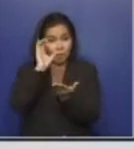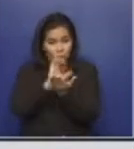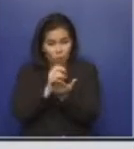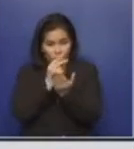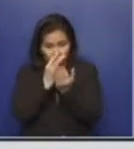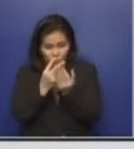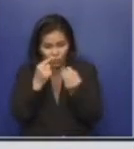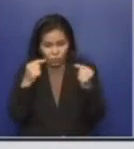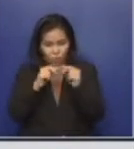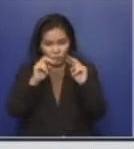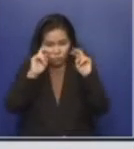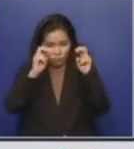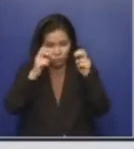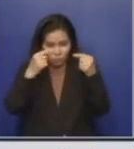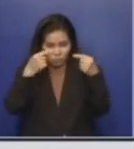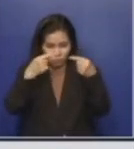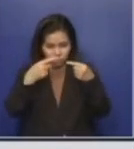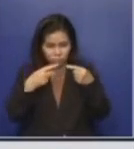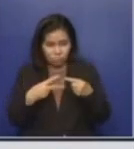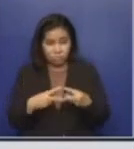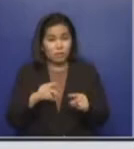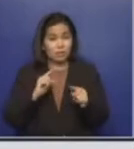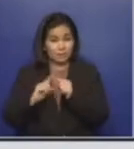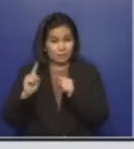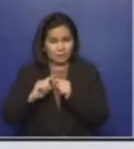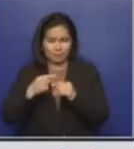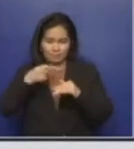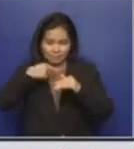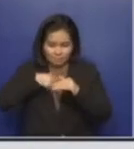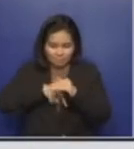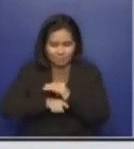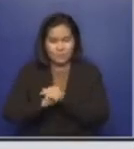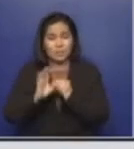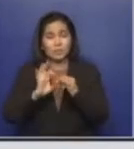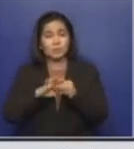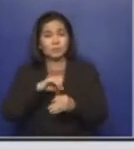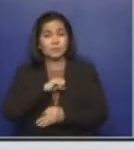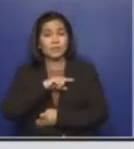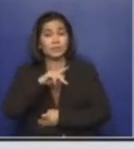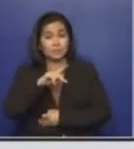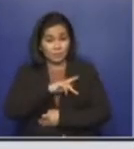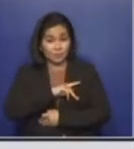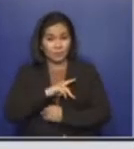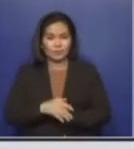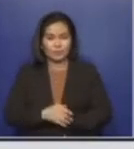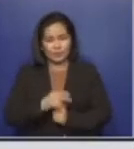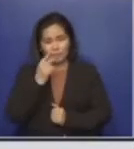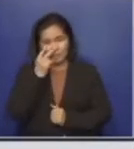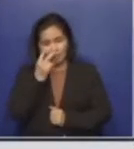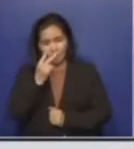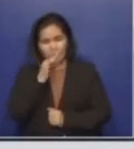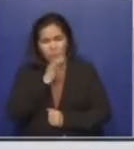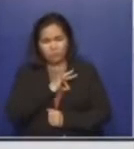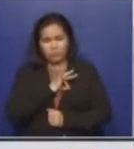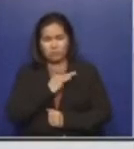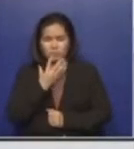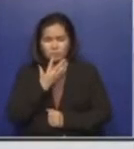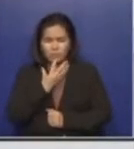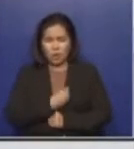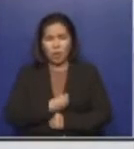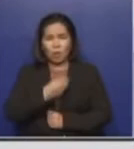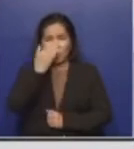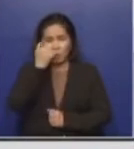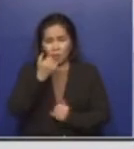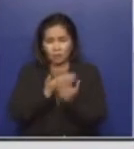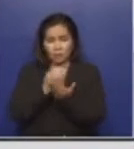หลายในเนื้อหาเนื้อเรื่องที่ลึกๆจริงๆน่ะผมเห็นก็เศร้าใจเหมือนกันงบประมาณสำนักพุ